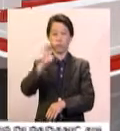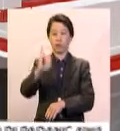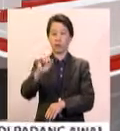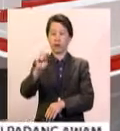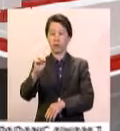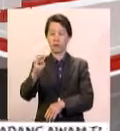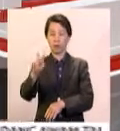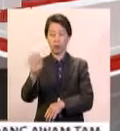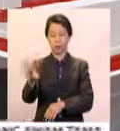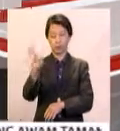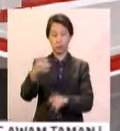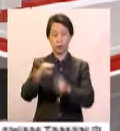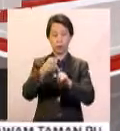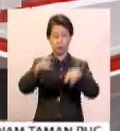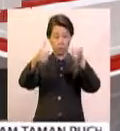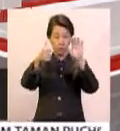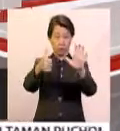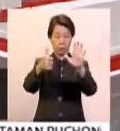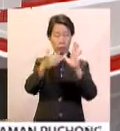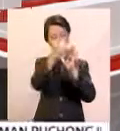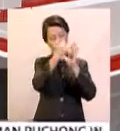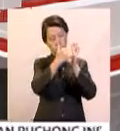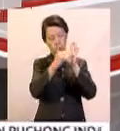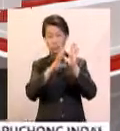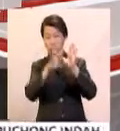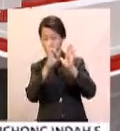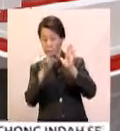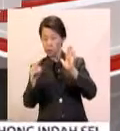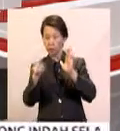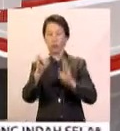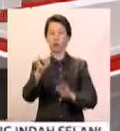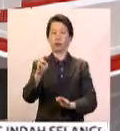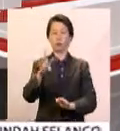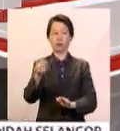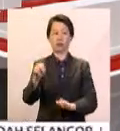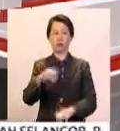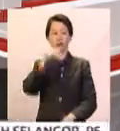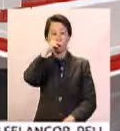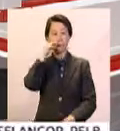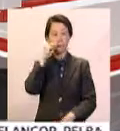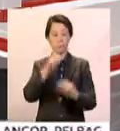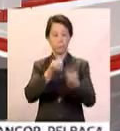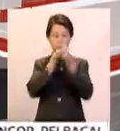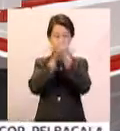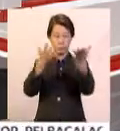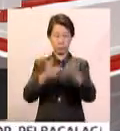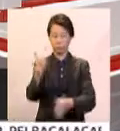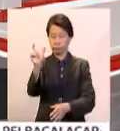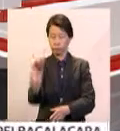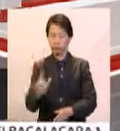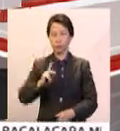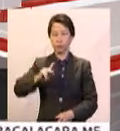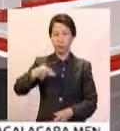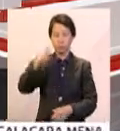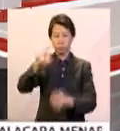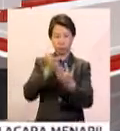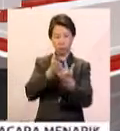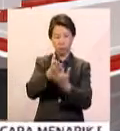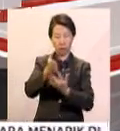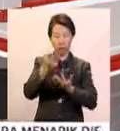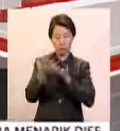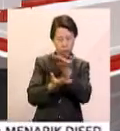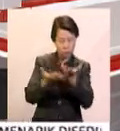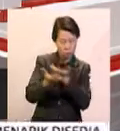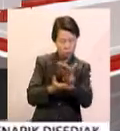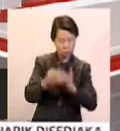Aiman dipilih daripada 6 calon yang disenarai pendek sebelum ini. Tan Sri Mohidin memaklumkan calon PH perlu melalui beberapa saringan